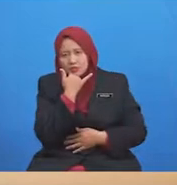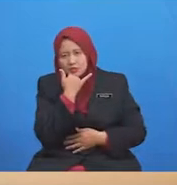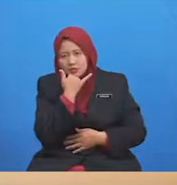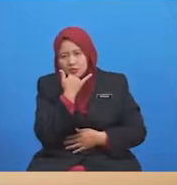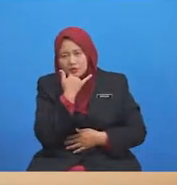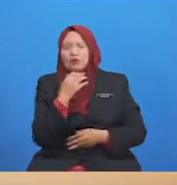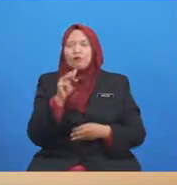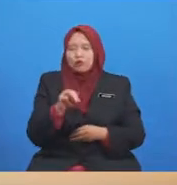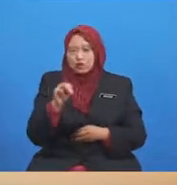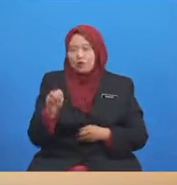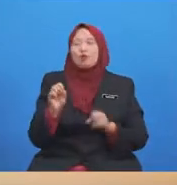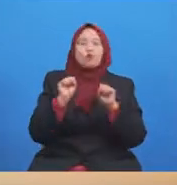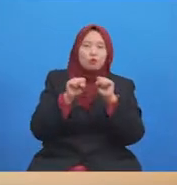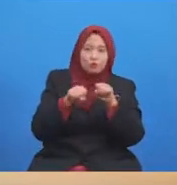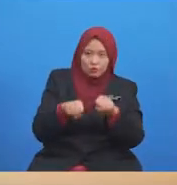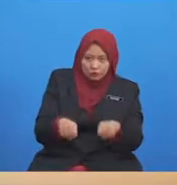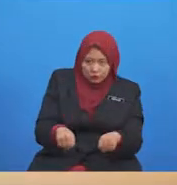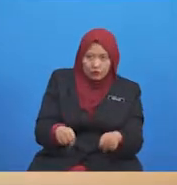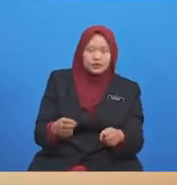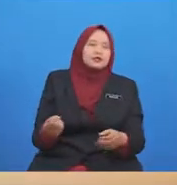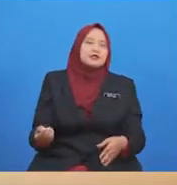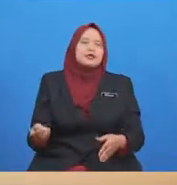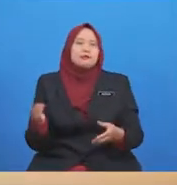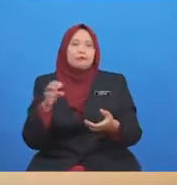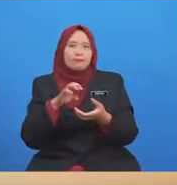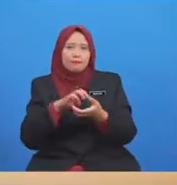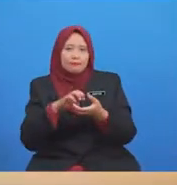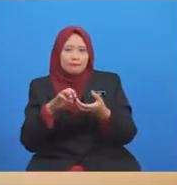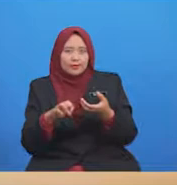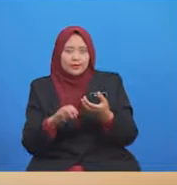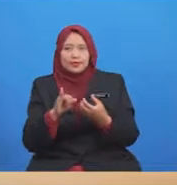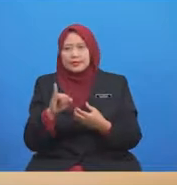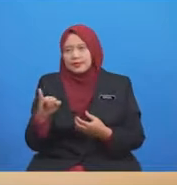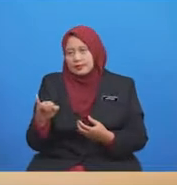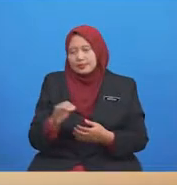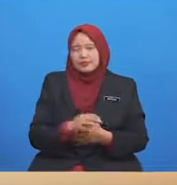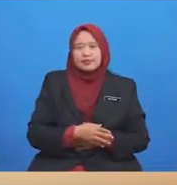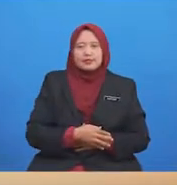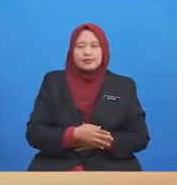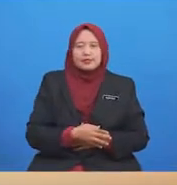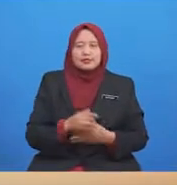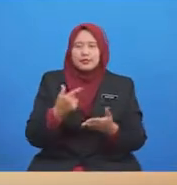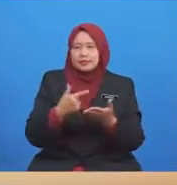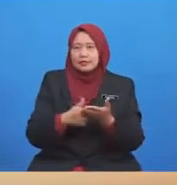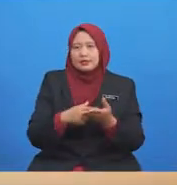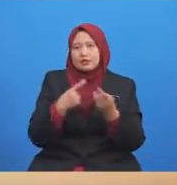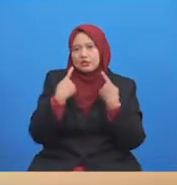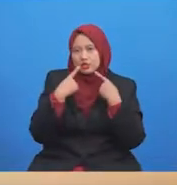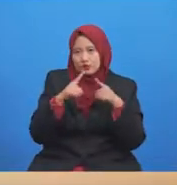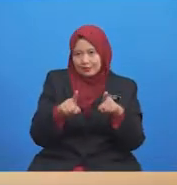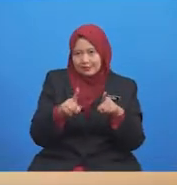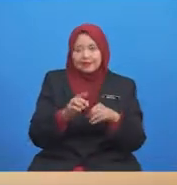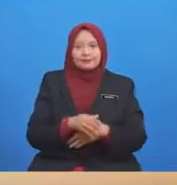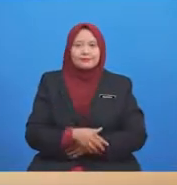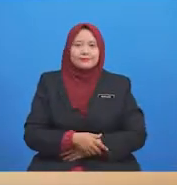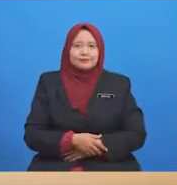boleh perbaiki jawapan anda berdasarkan hasil perbincangan yang telah cikgu